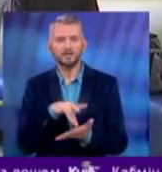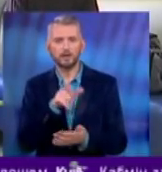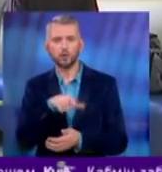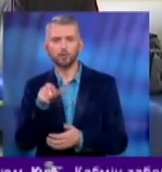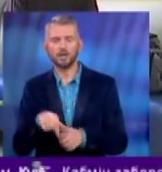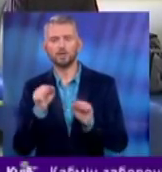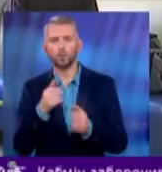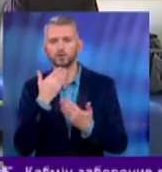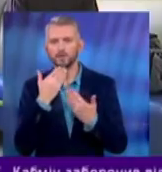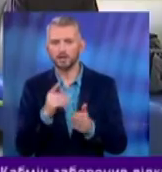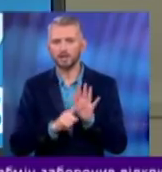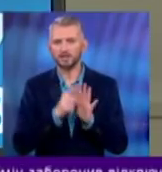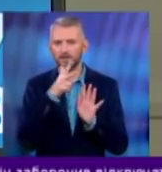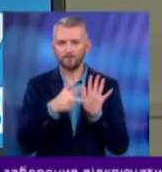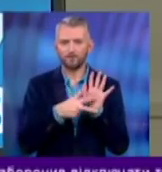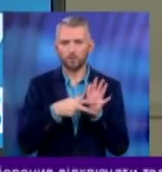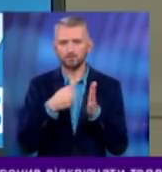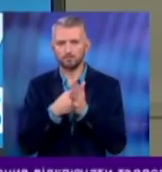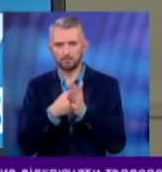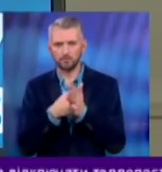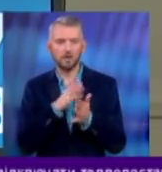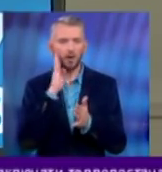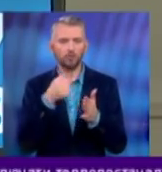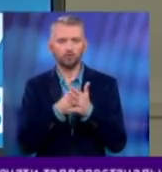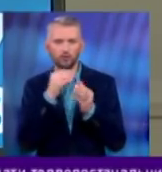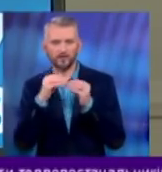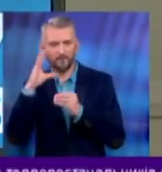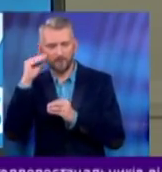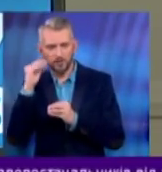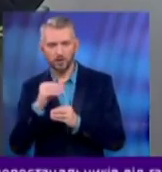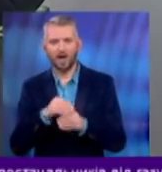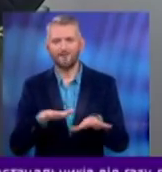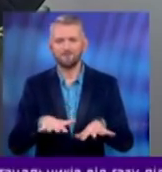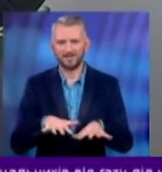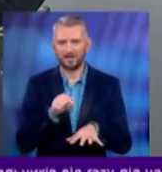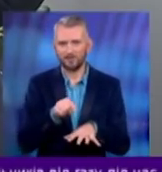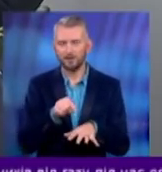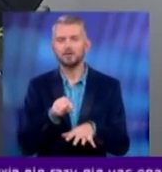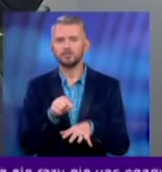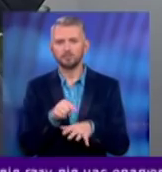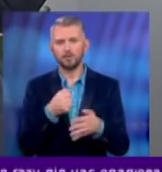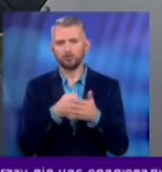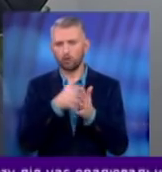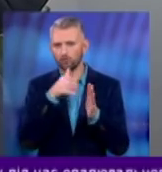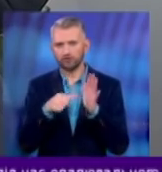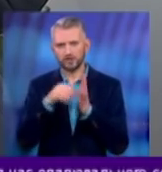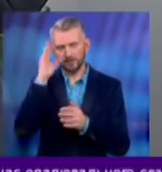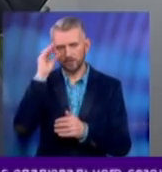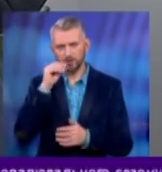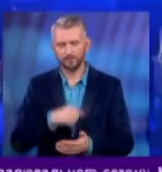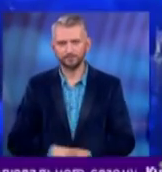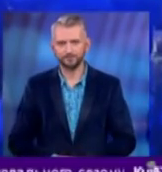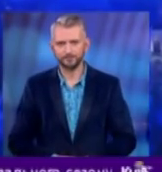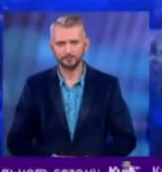громадяни можуть звертатись з 8 до 22 години, а в локальні – до 18. Оксана Цибуля, Степан Сидоренко, телеканал